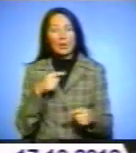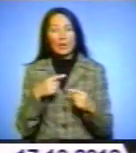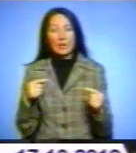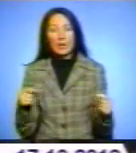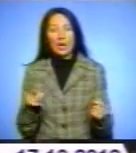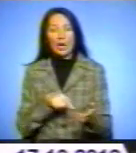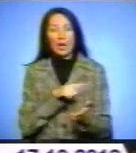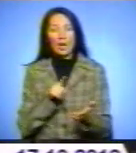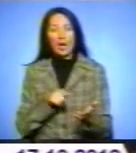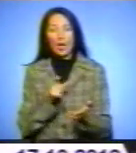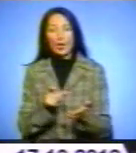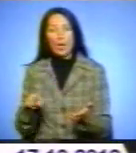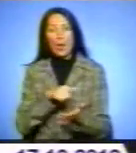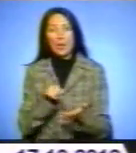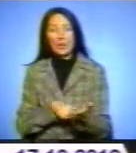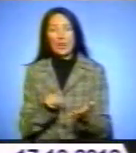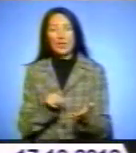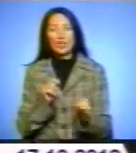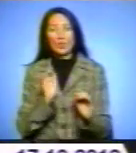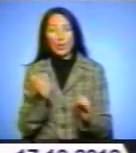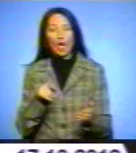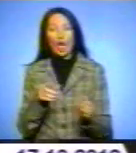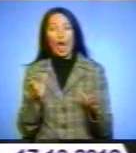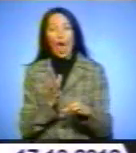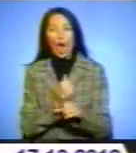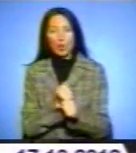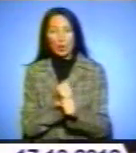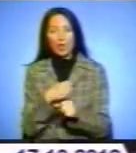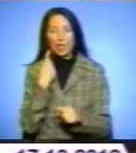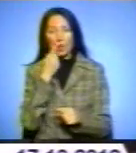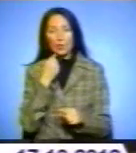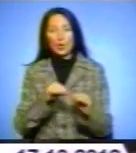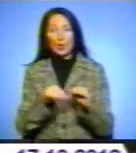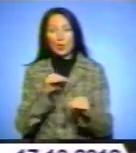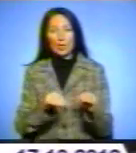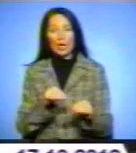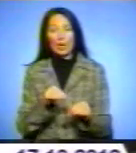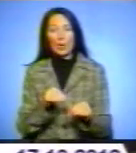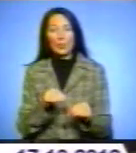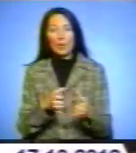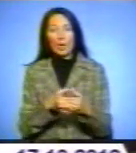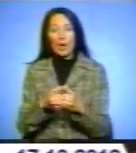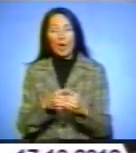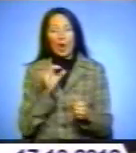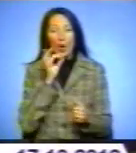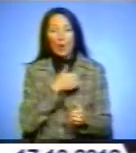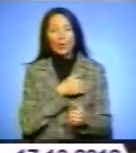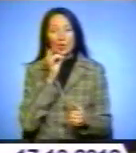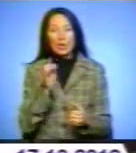про можливе там скорочення особового складу, ще про якісь питання, то я вас хочу запевнити, що ніяких